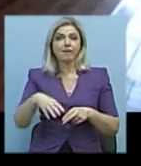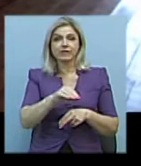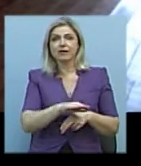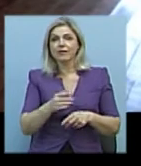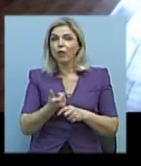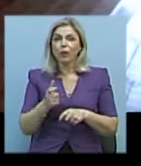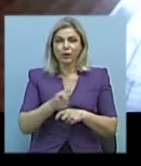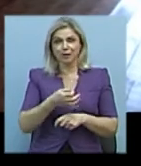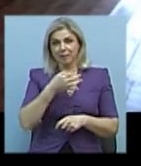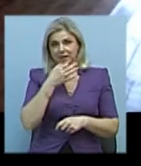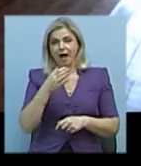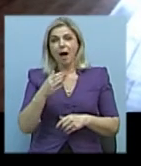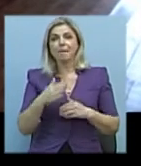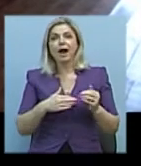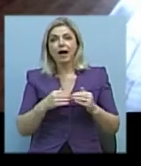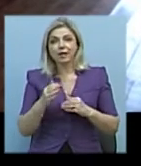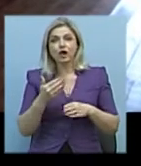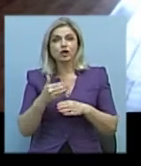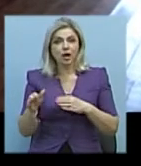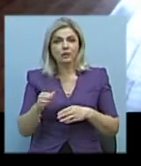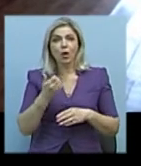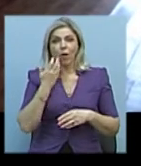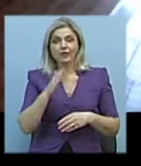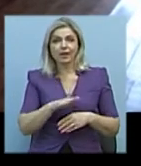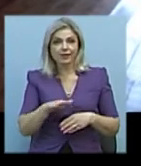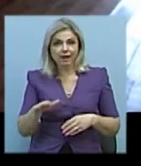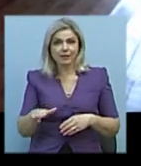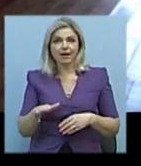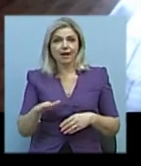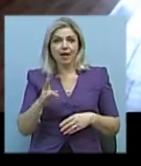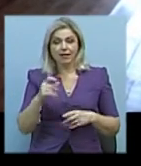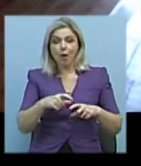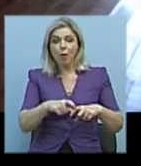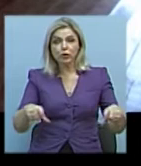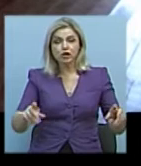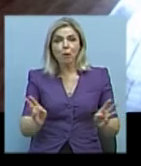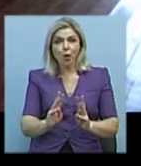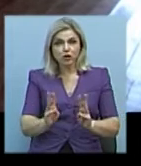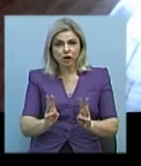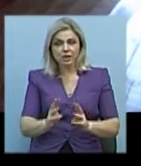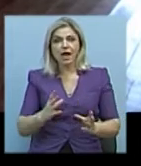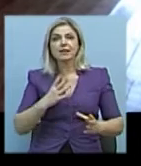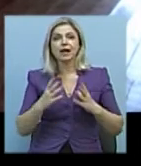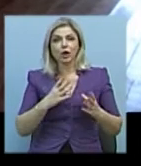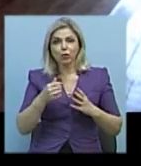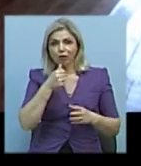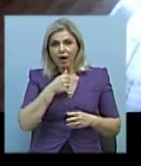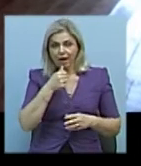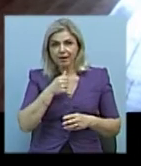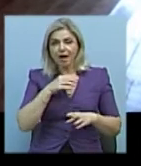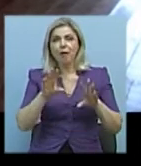дуже сподобалась практична частина, коли вони на полисі пожежній тренувались гасити